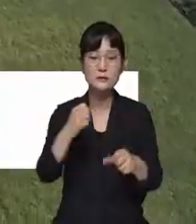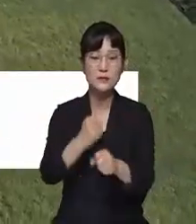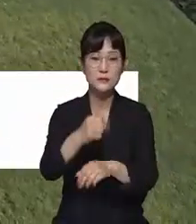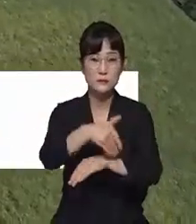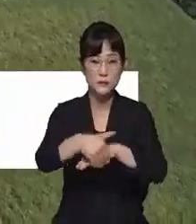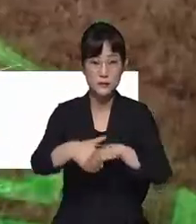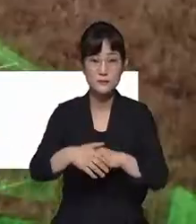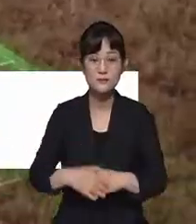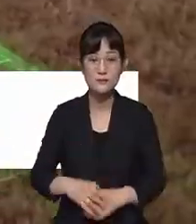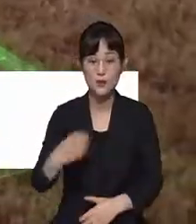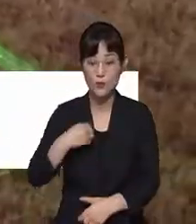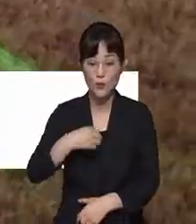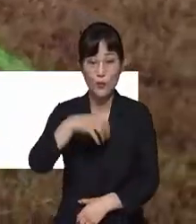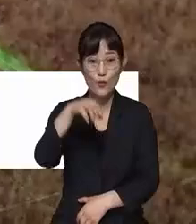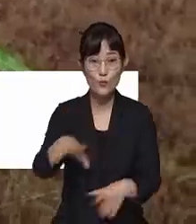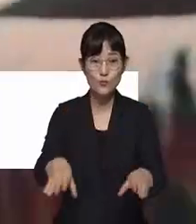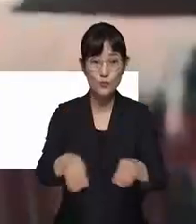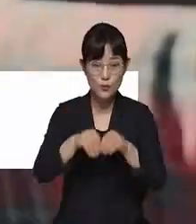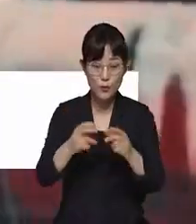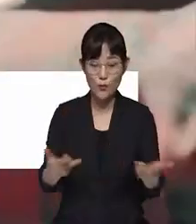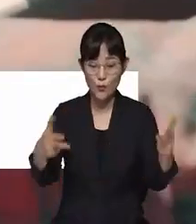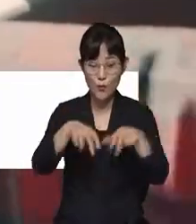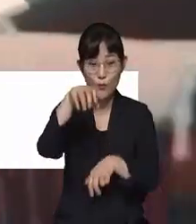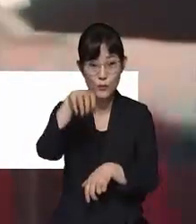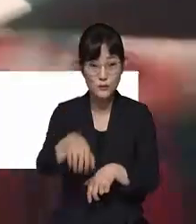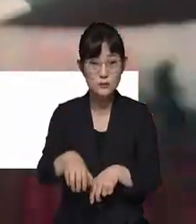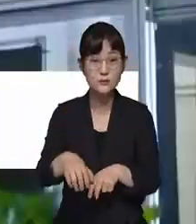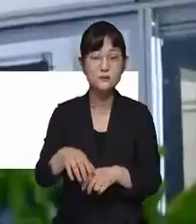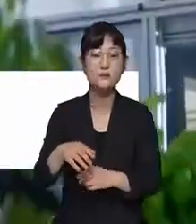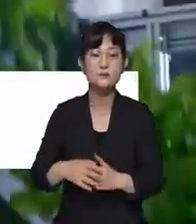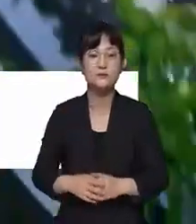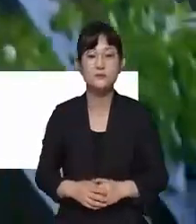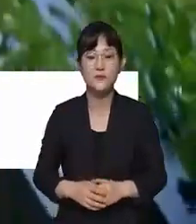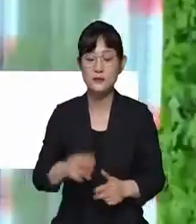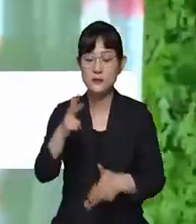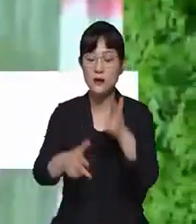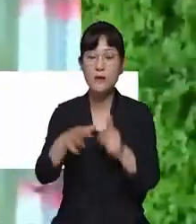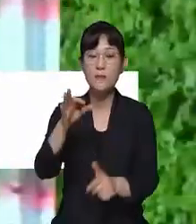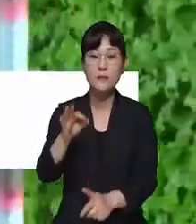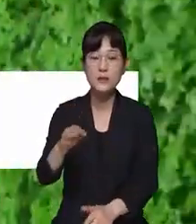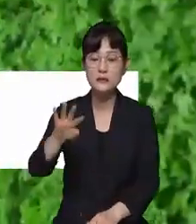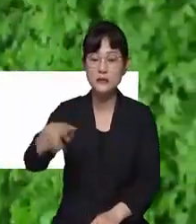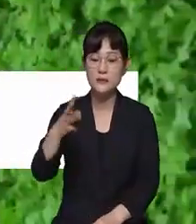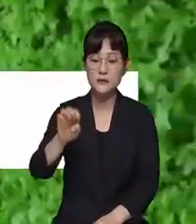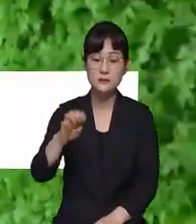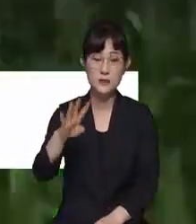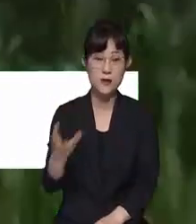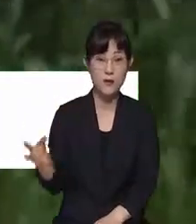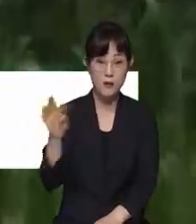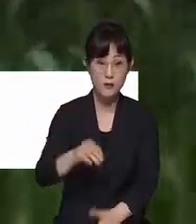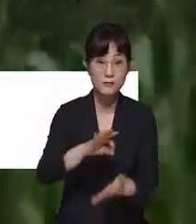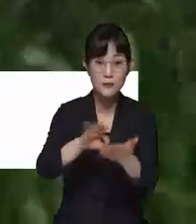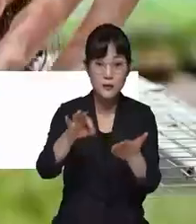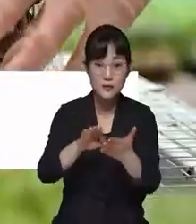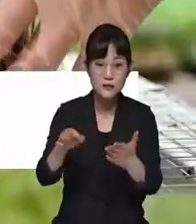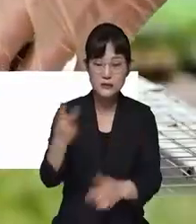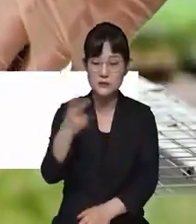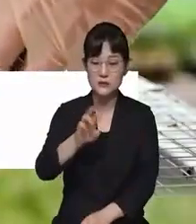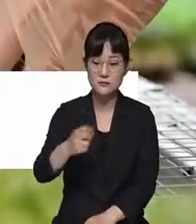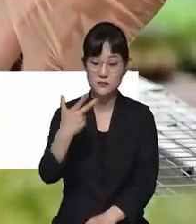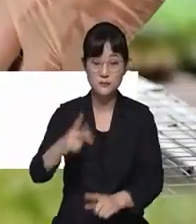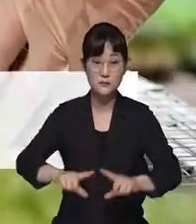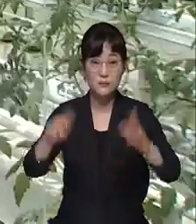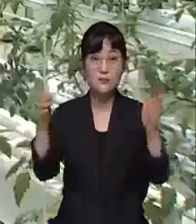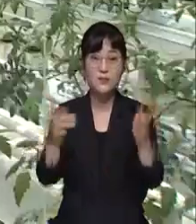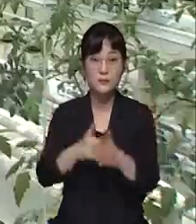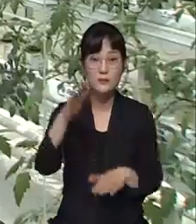밝혔습니다. 무안 종합 스포츠파크 인근에 들어서는 복합단지는 총 사업비 444억 원이 투입돼 오는